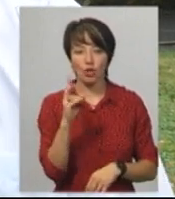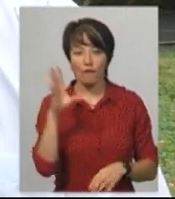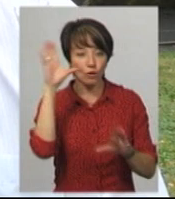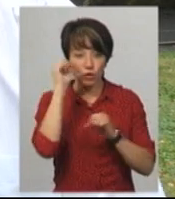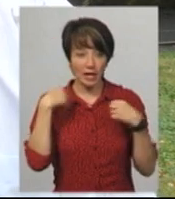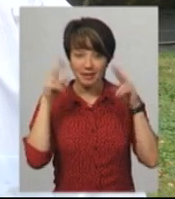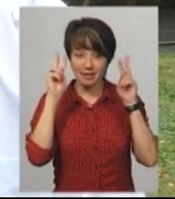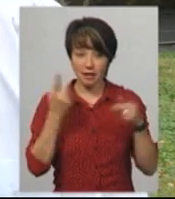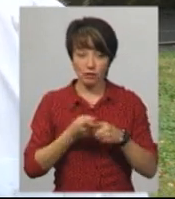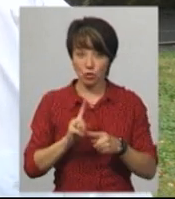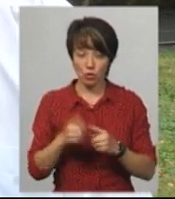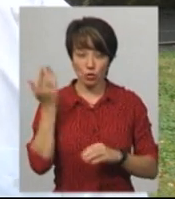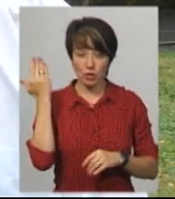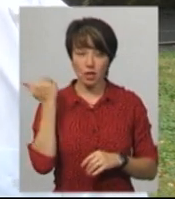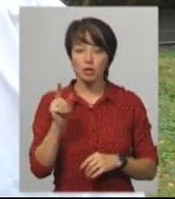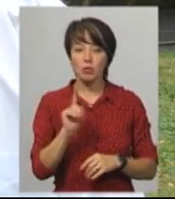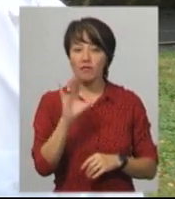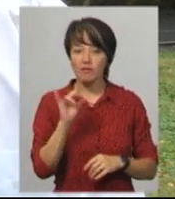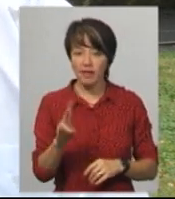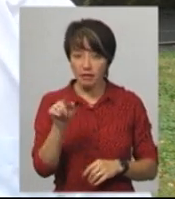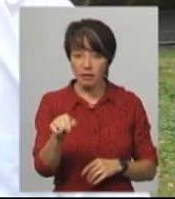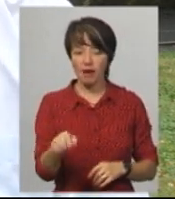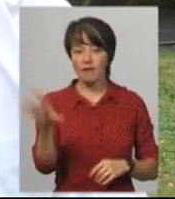цього не знав, зрозуміло тоді, щоб він вночі,